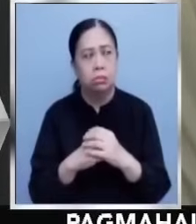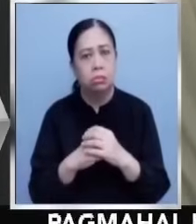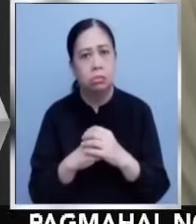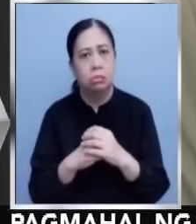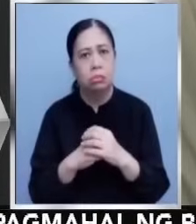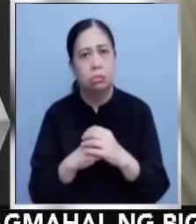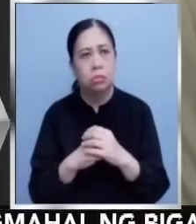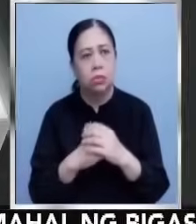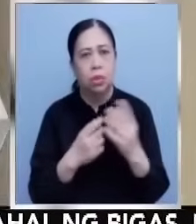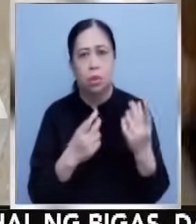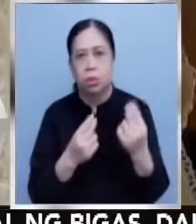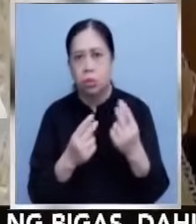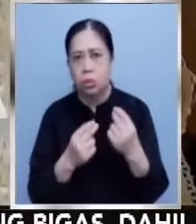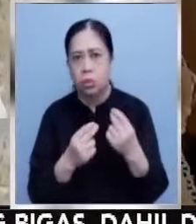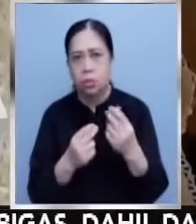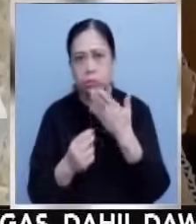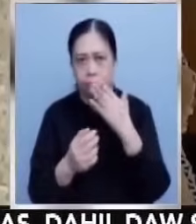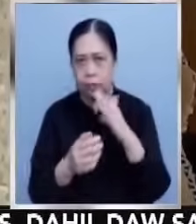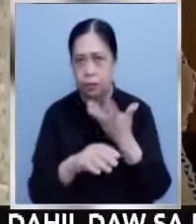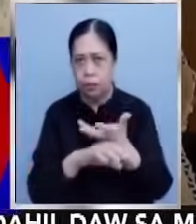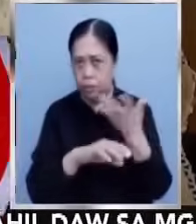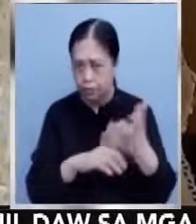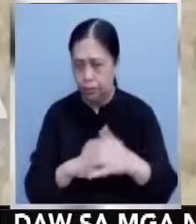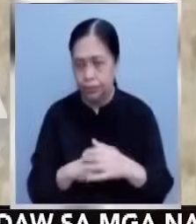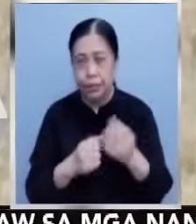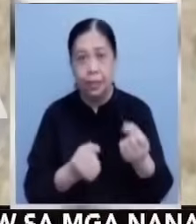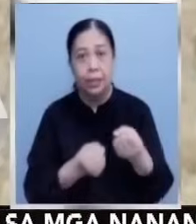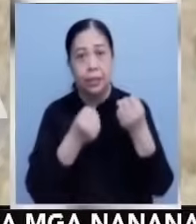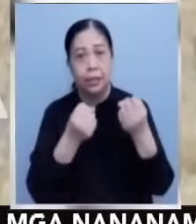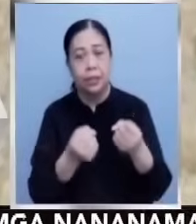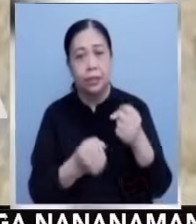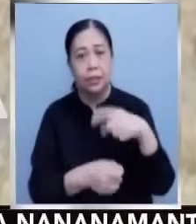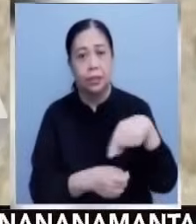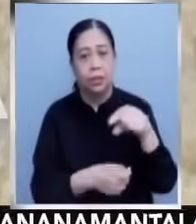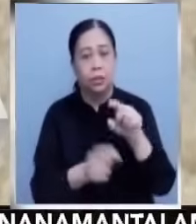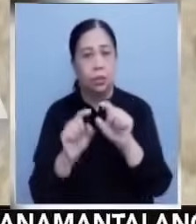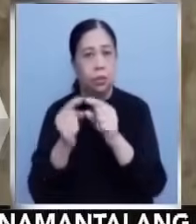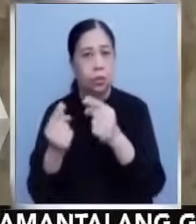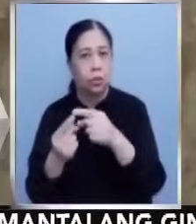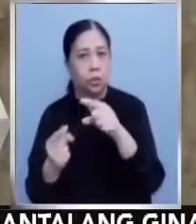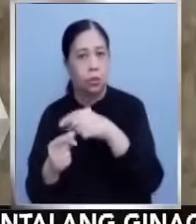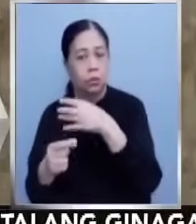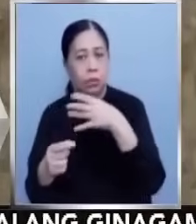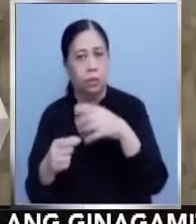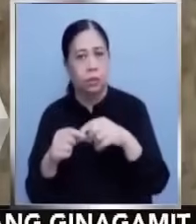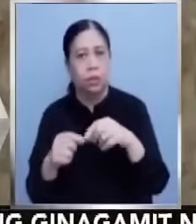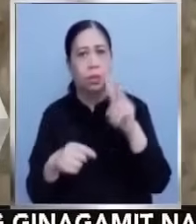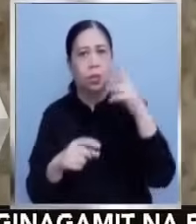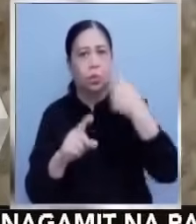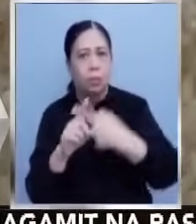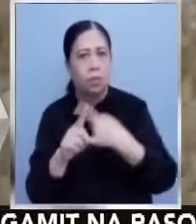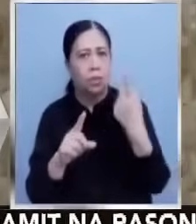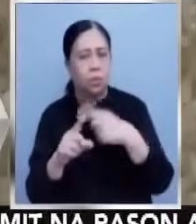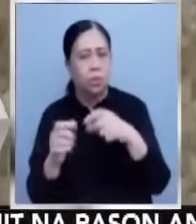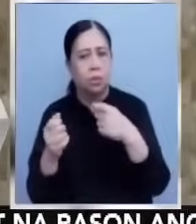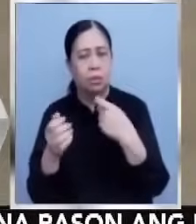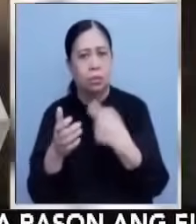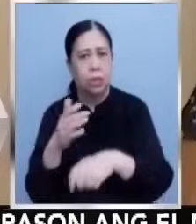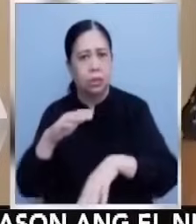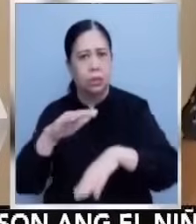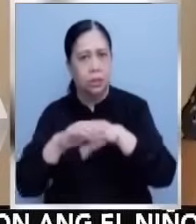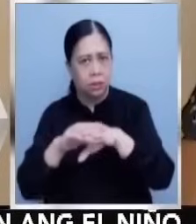gagawa din ng kalokohan. Bongkahi ng P-Coffee sa gobyerno, hanggang 2 buwan lang ang price ceiling o price